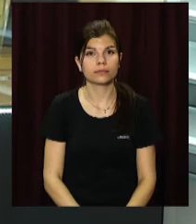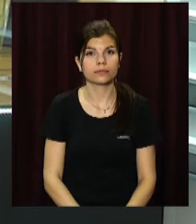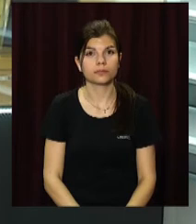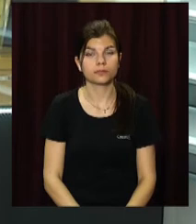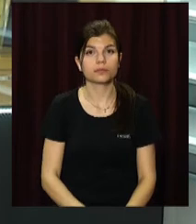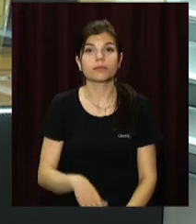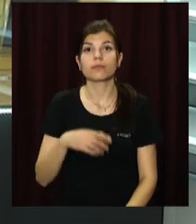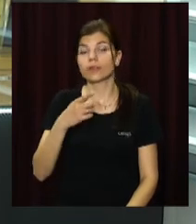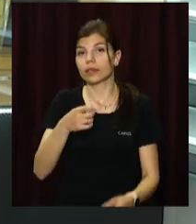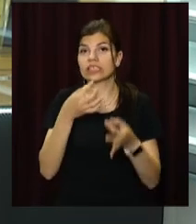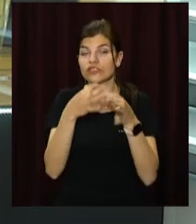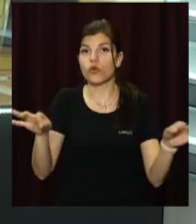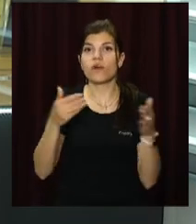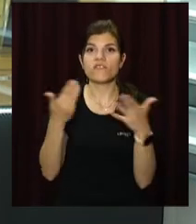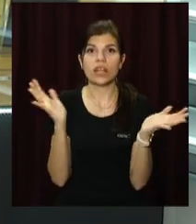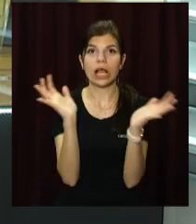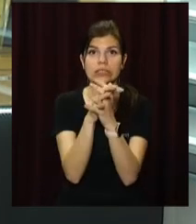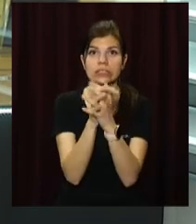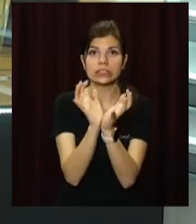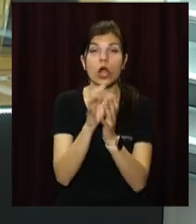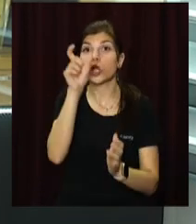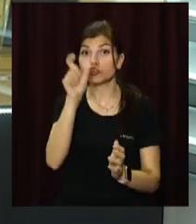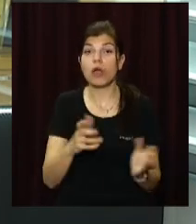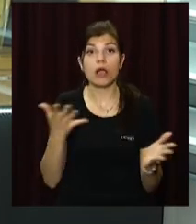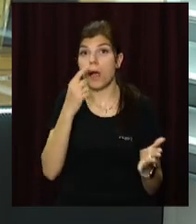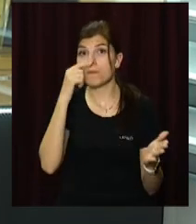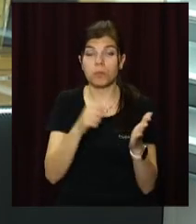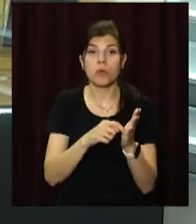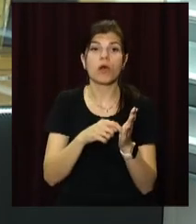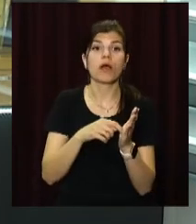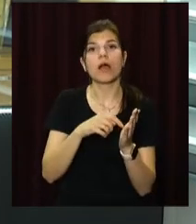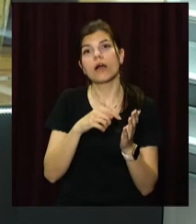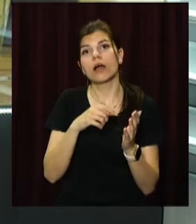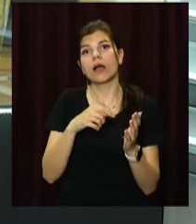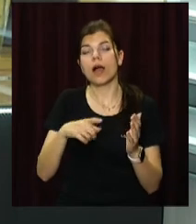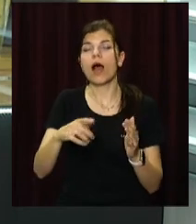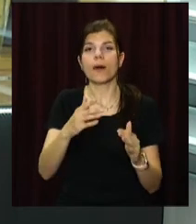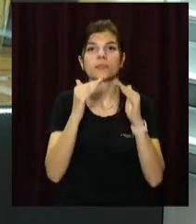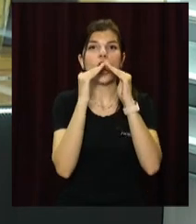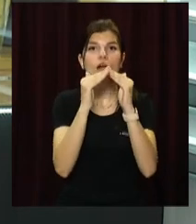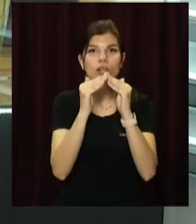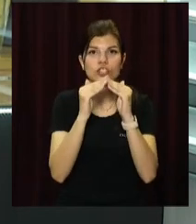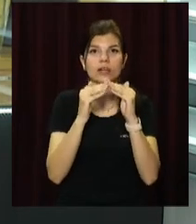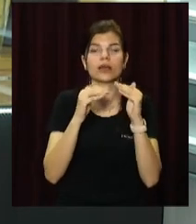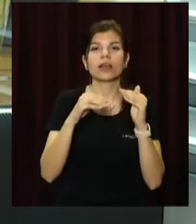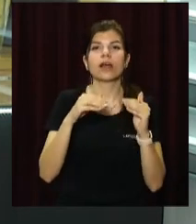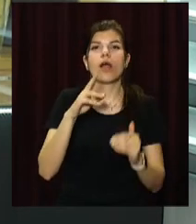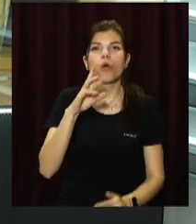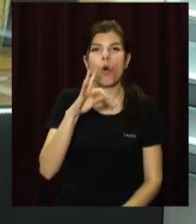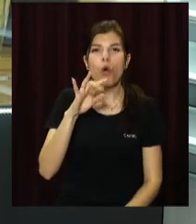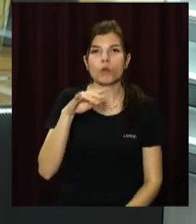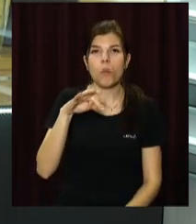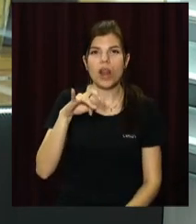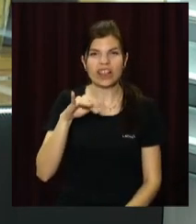Звільнили з пастки. Надзвичайники врятували людину, яка опинилася під завалом на території гаражного кооперативу «Салют» індустріального